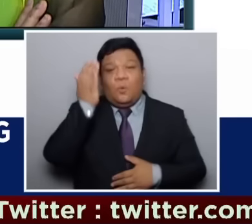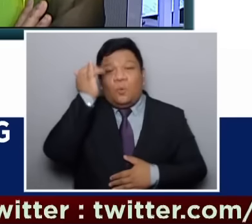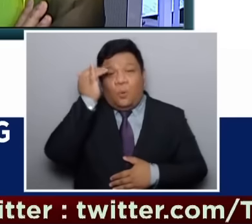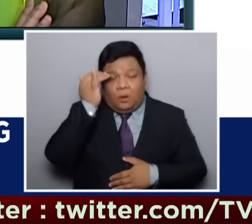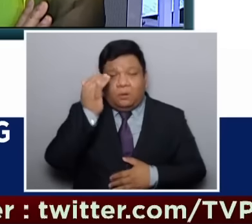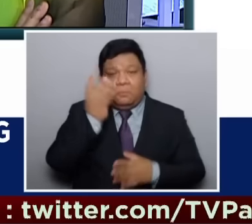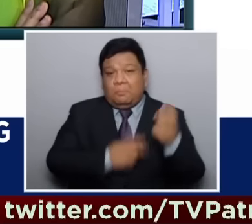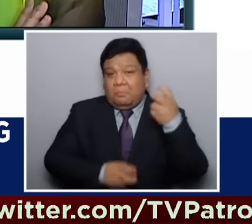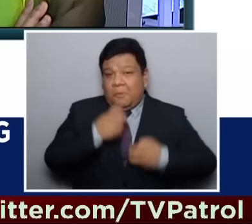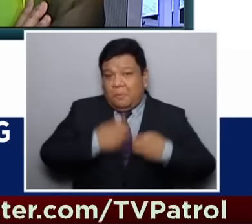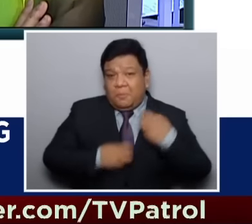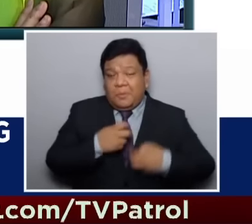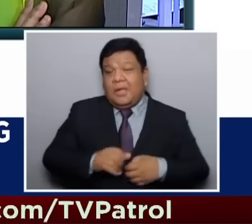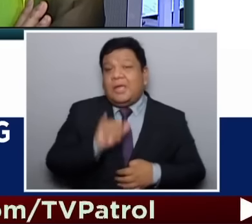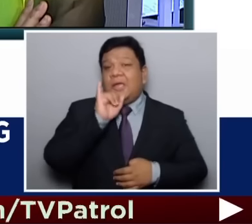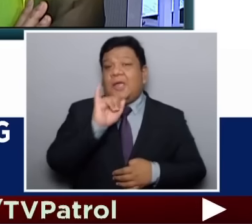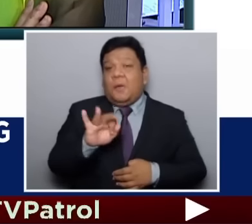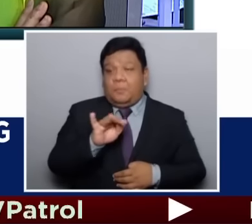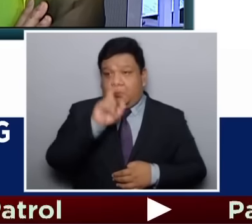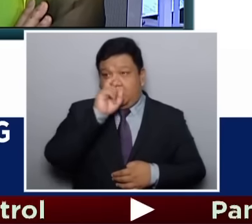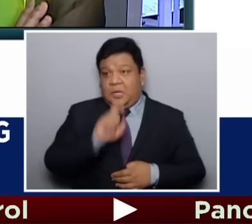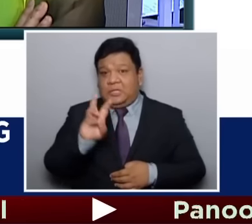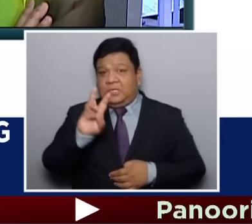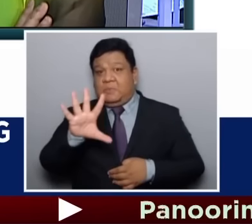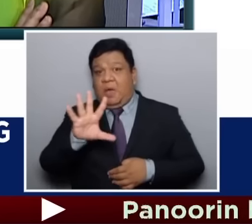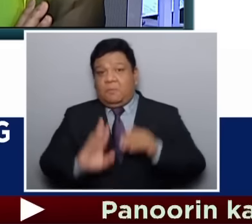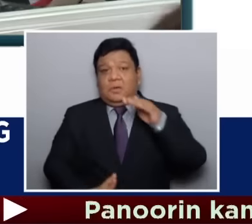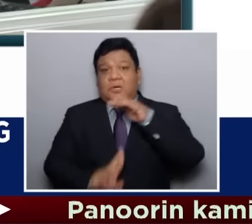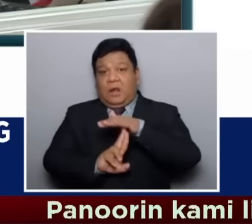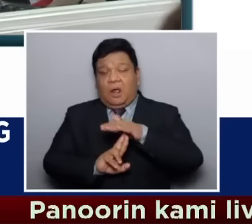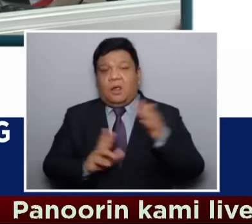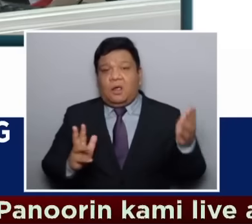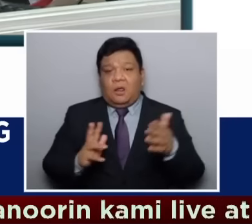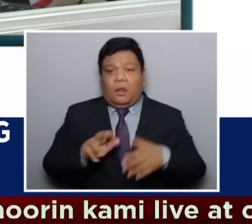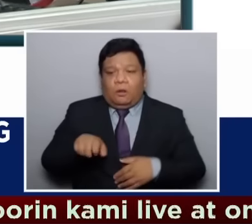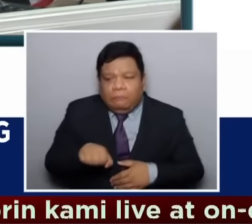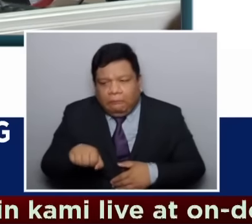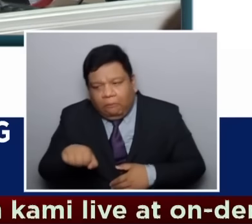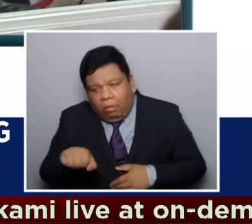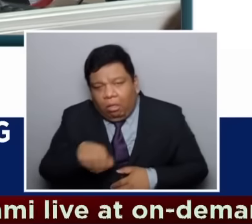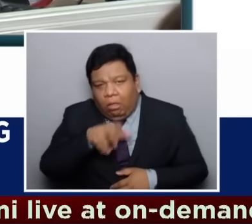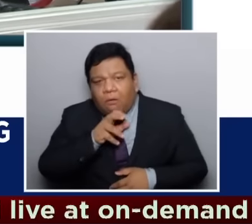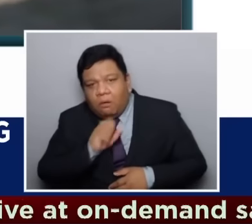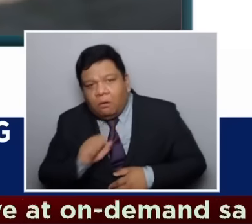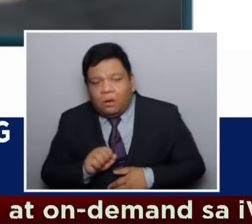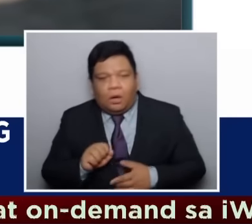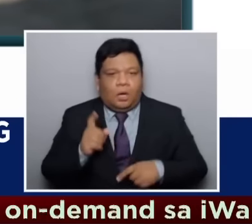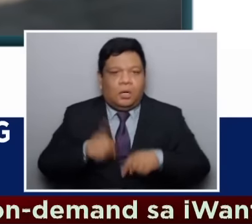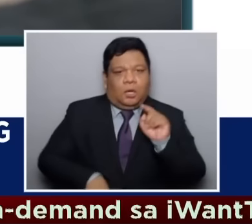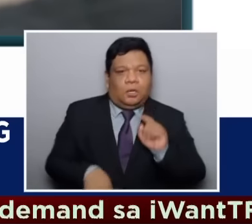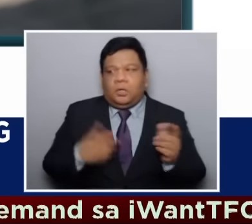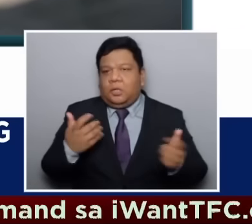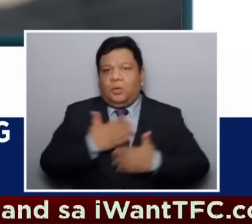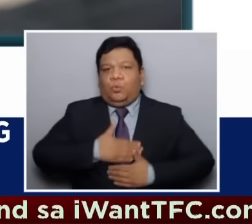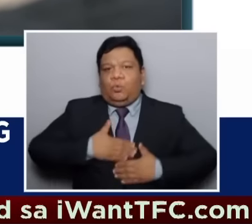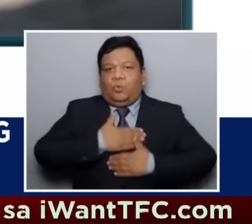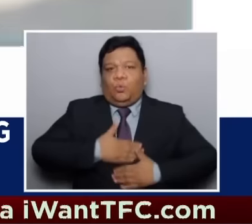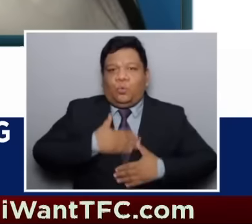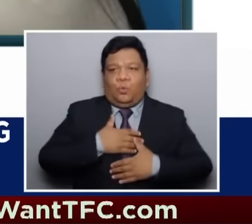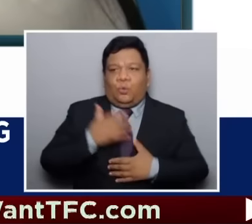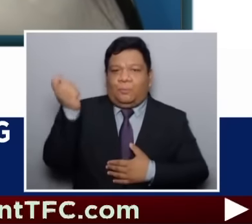namin, pagdating po namin ng 65, pag nag-retire na po kami, ugod-ugod na po kami. Unfortunately, hindi na namin ma-enjoy malamang